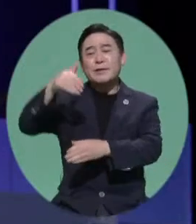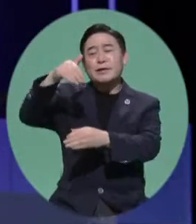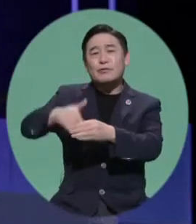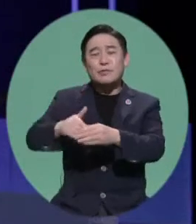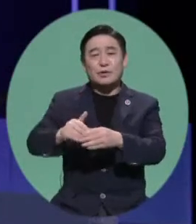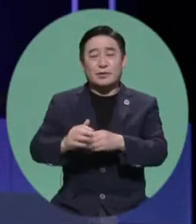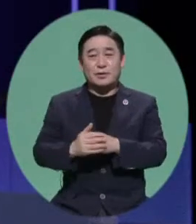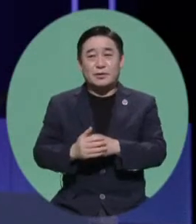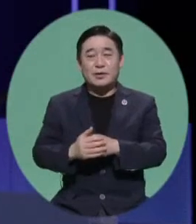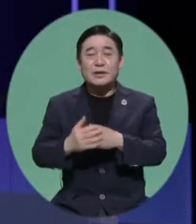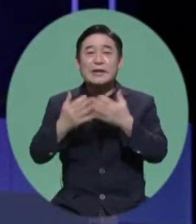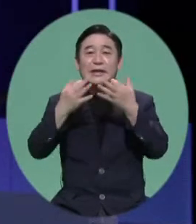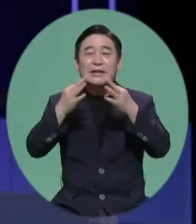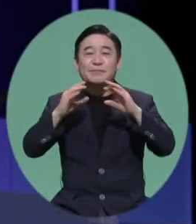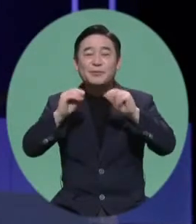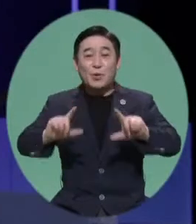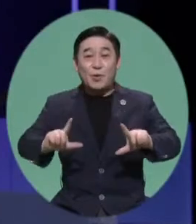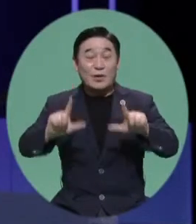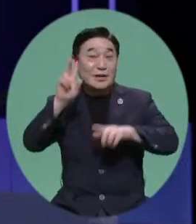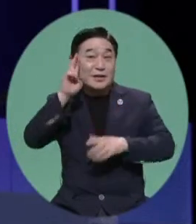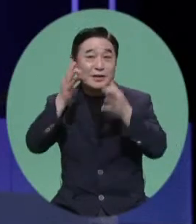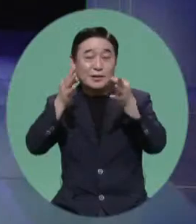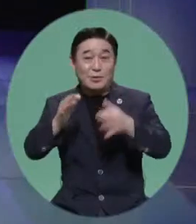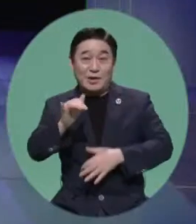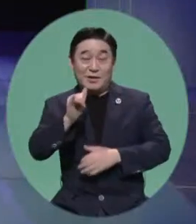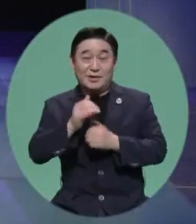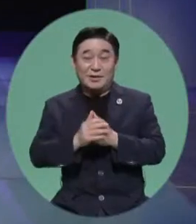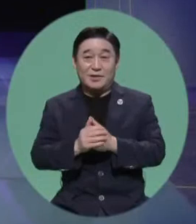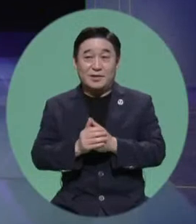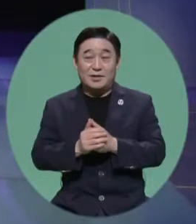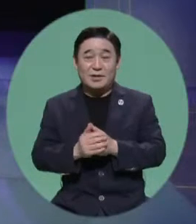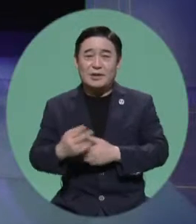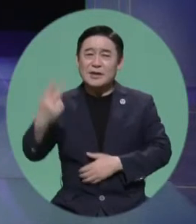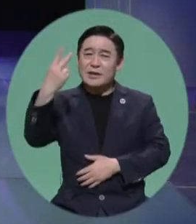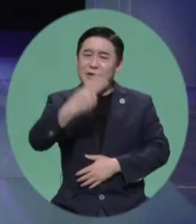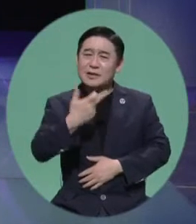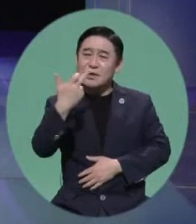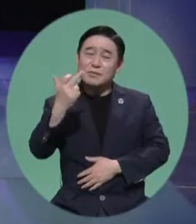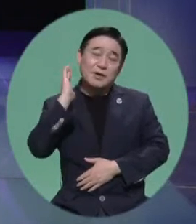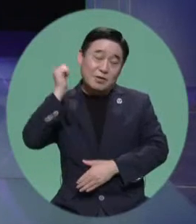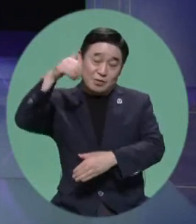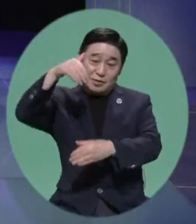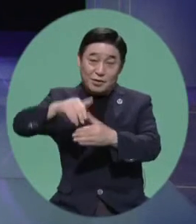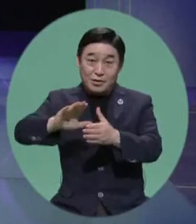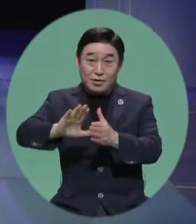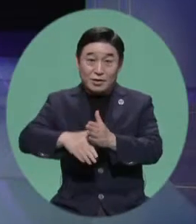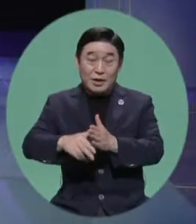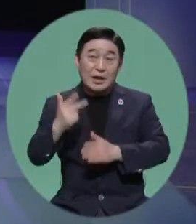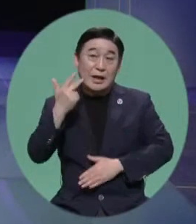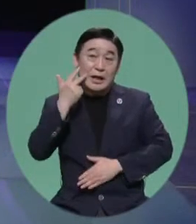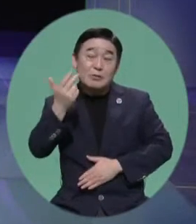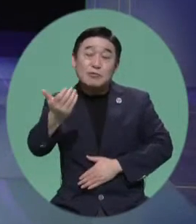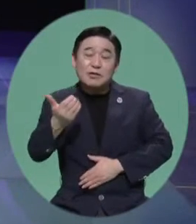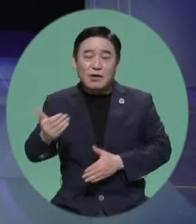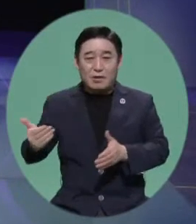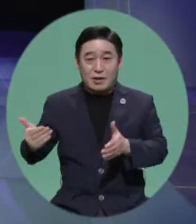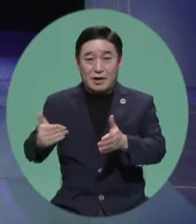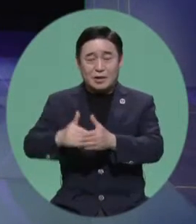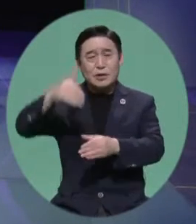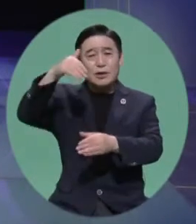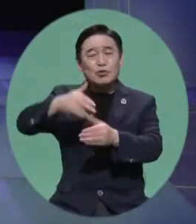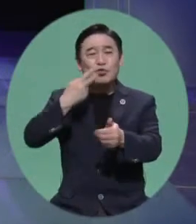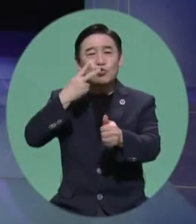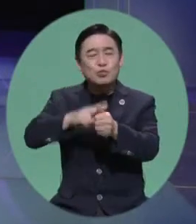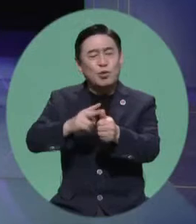는 이번주 금요일과 토요일 이틀간 진행 되죠 2017년 대선에서 선거 일주일 전까지 투표할 후보를